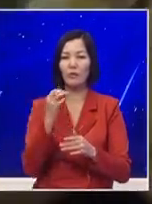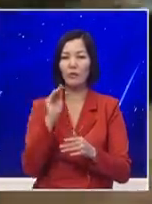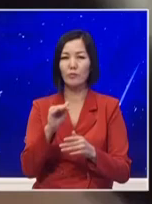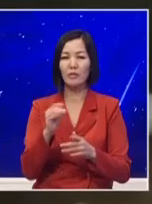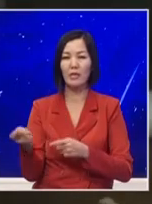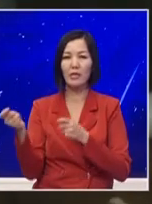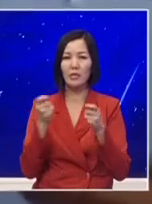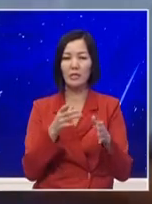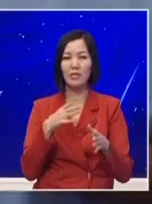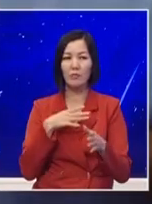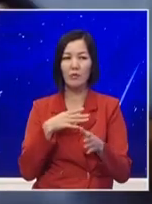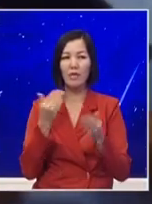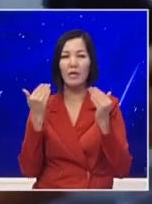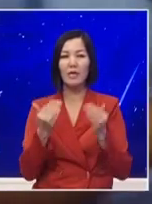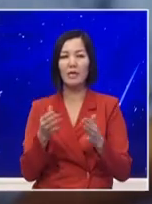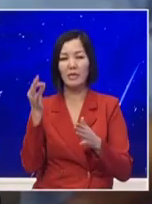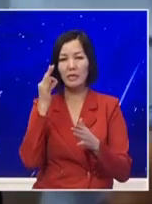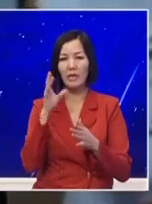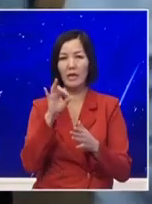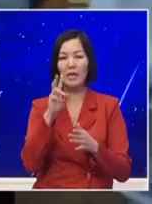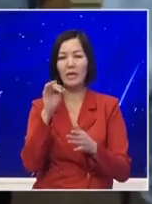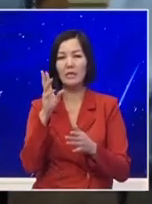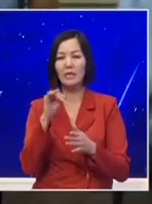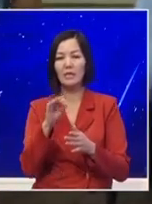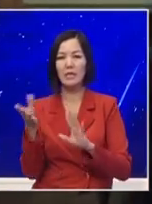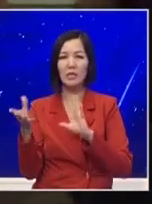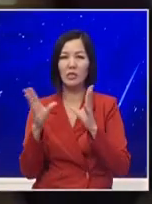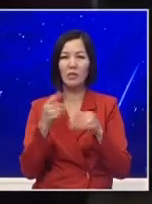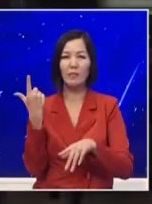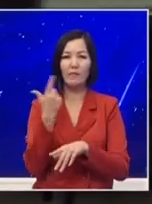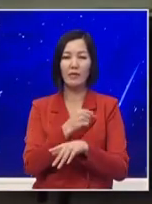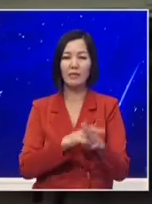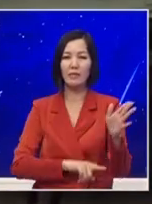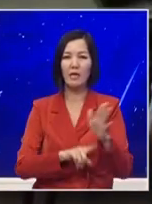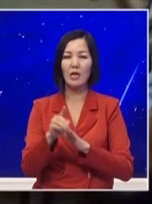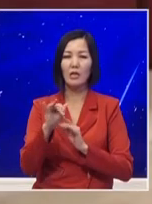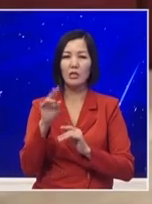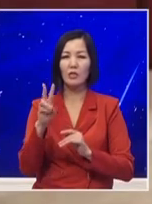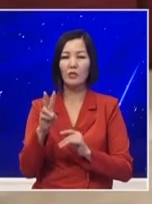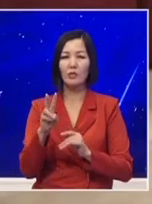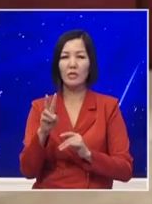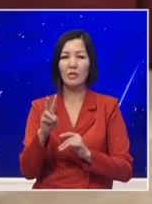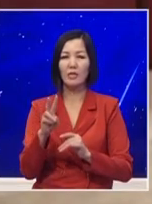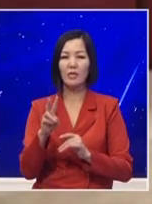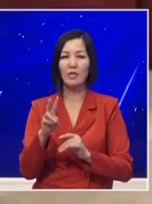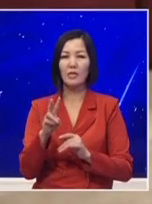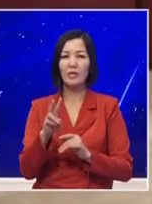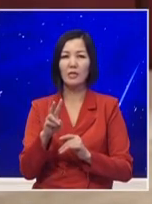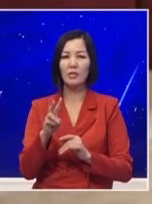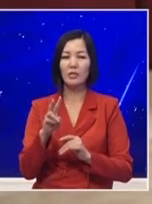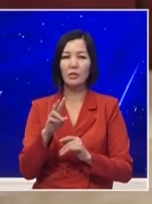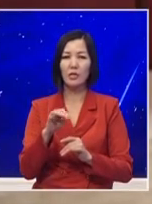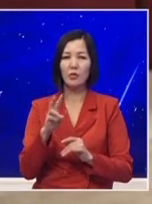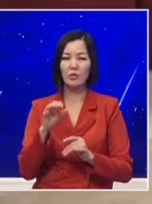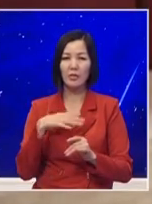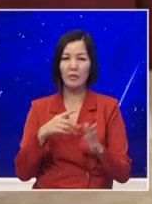данасы жеткізілген болатын. Еске салсақ, Аргентинада жаппай вакциналау науқаны 90 айының соңында басталып кетті. Алдымен дәрігерлер